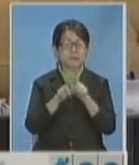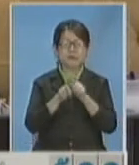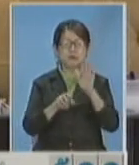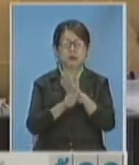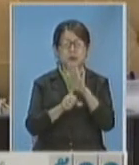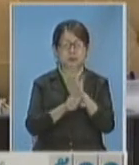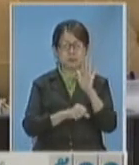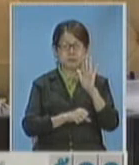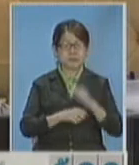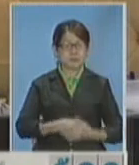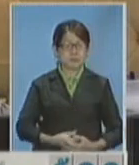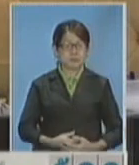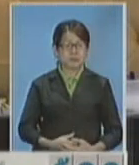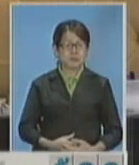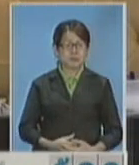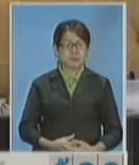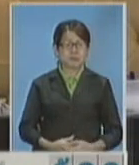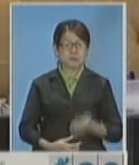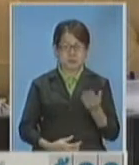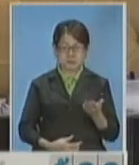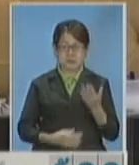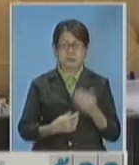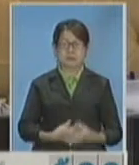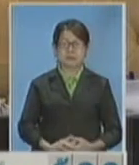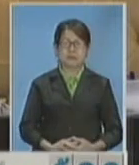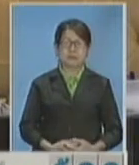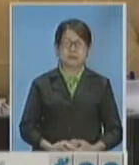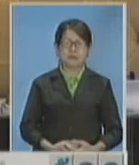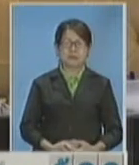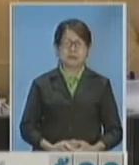งฮะเชิญครับ